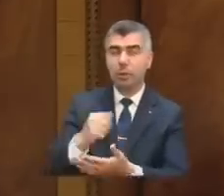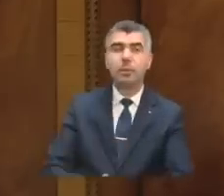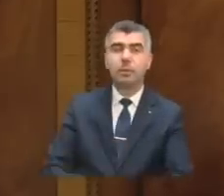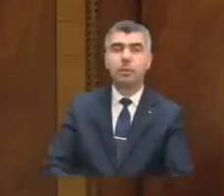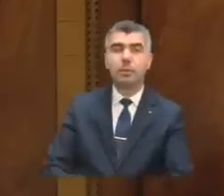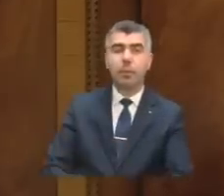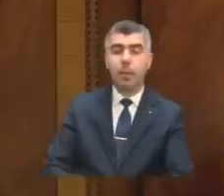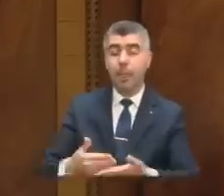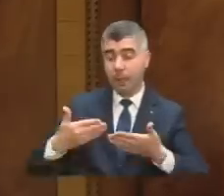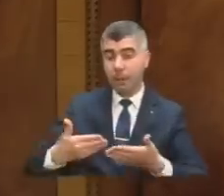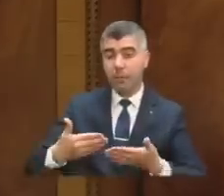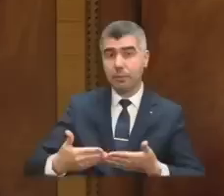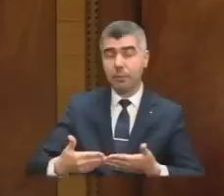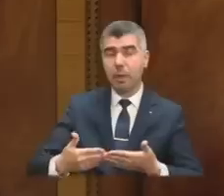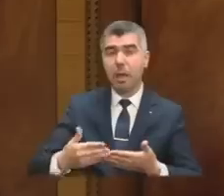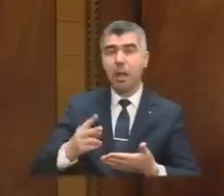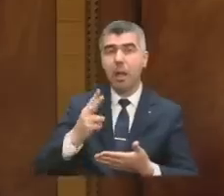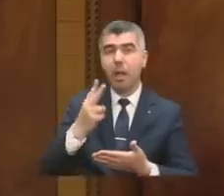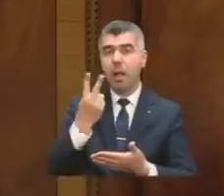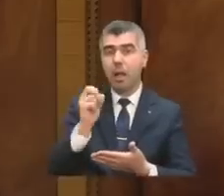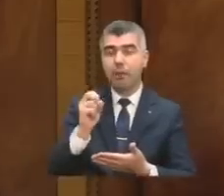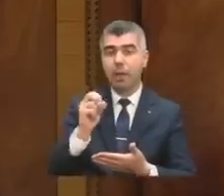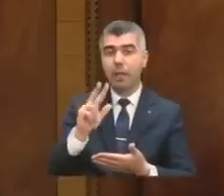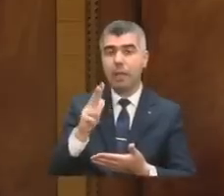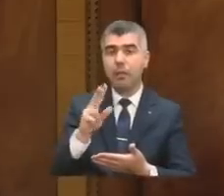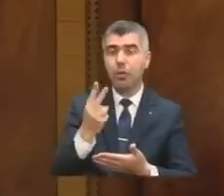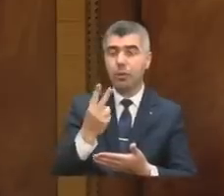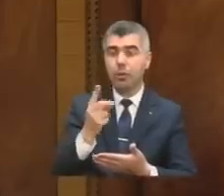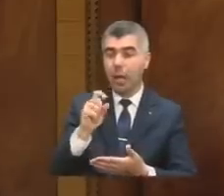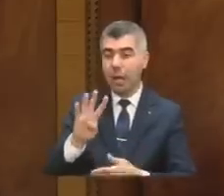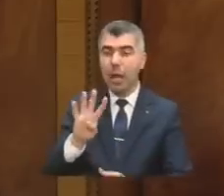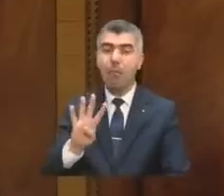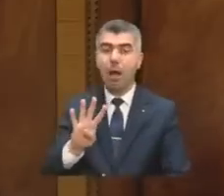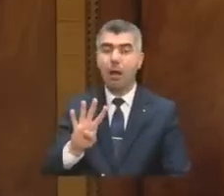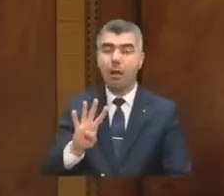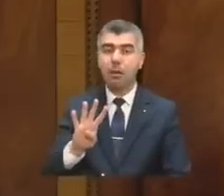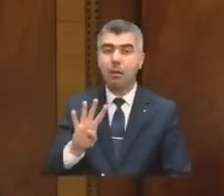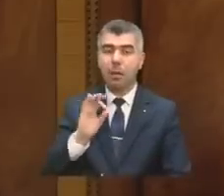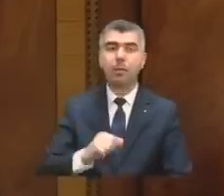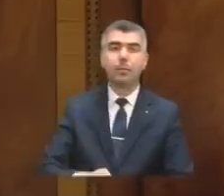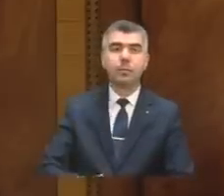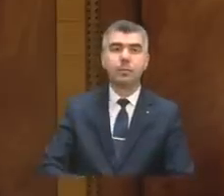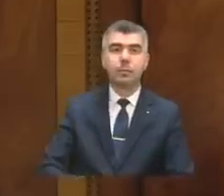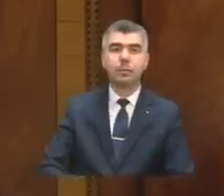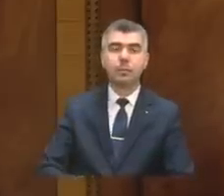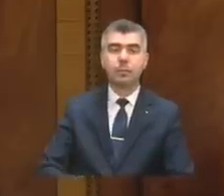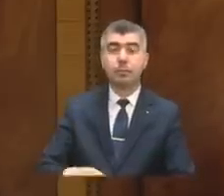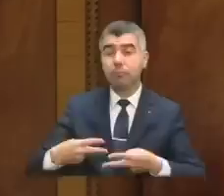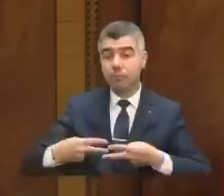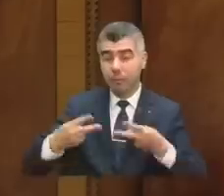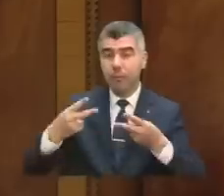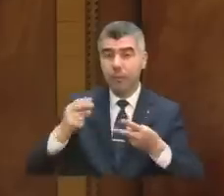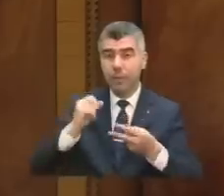والى حدود اواخر هذا شهر ابريل الماضي 2023 اصدرت في